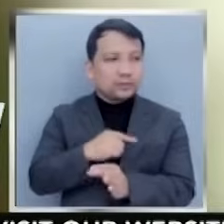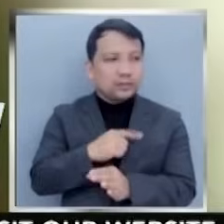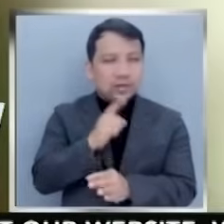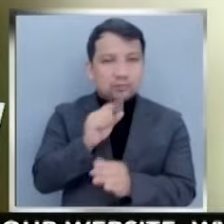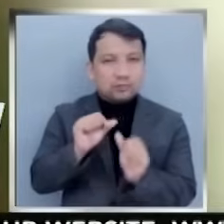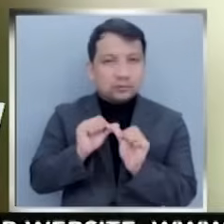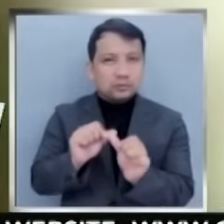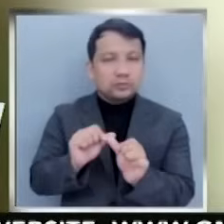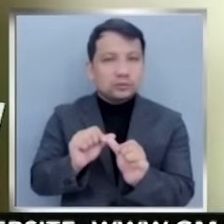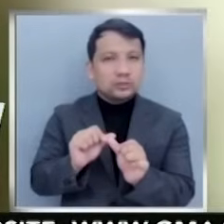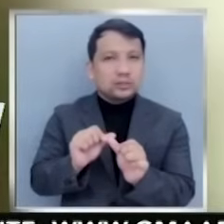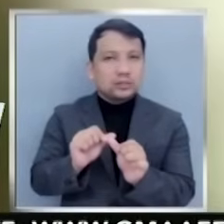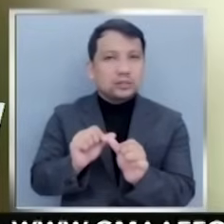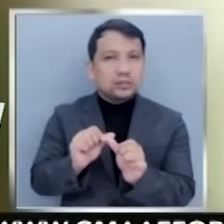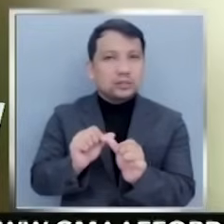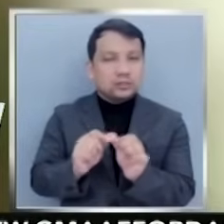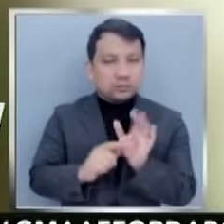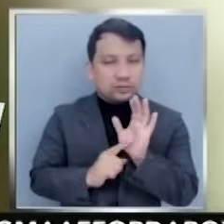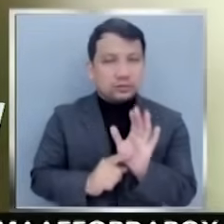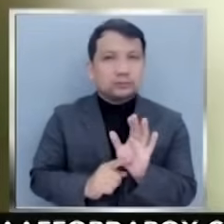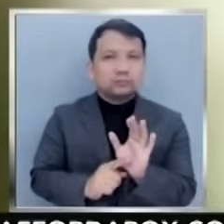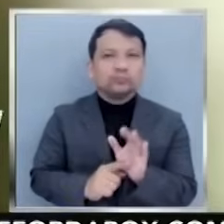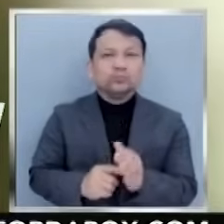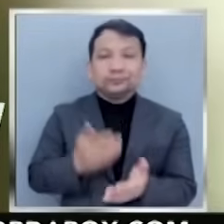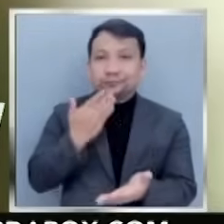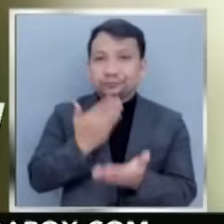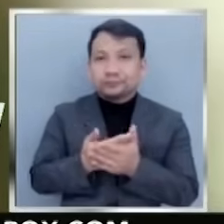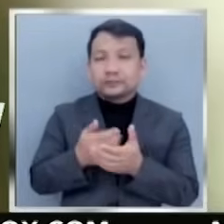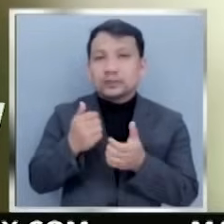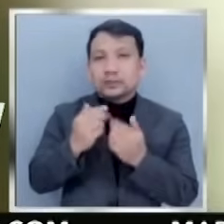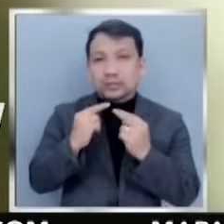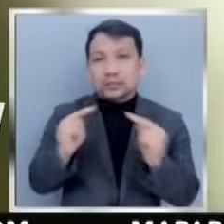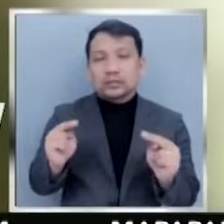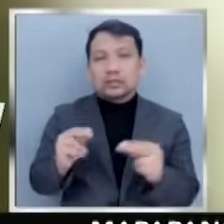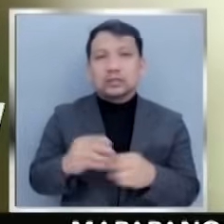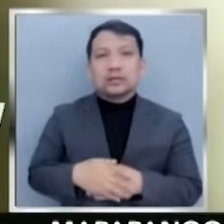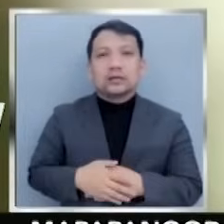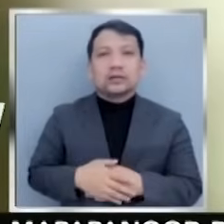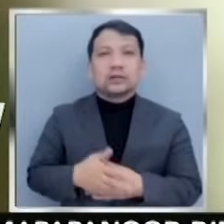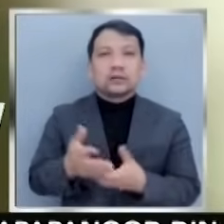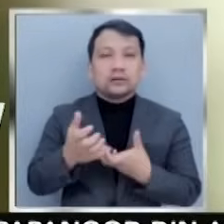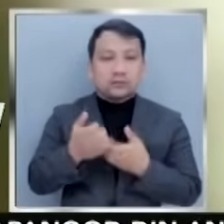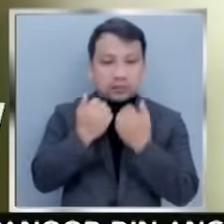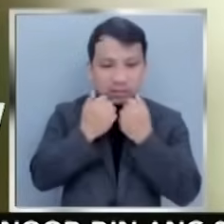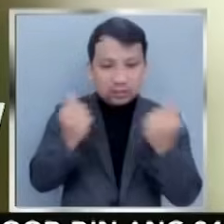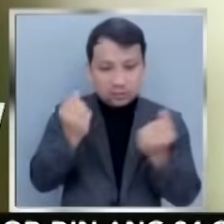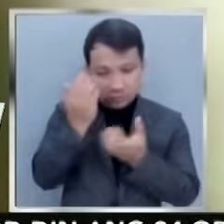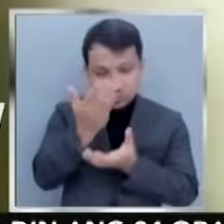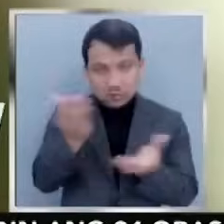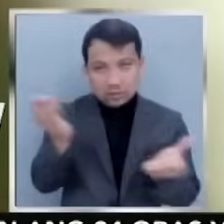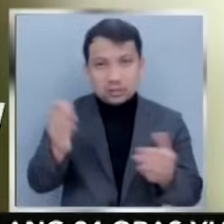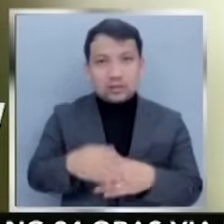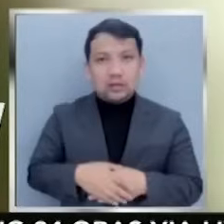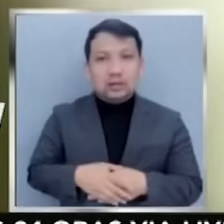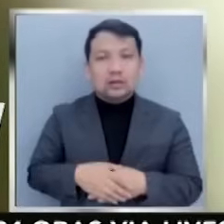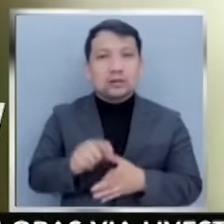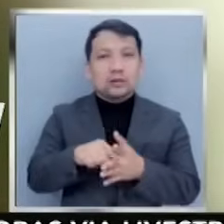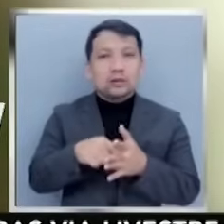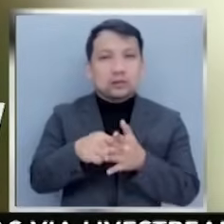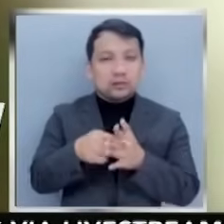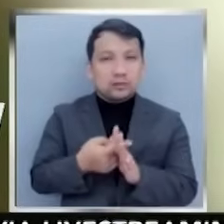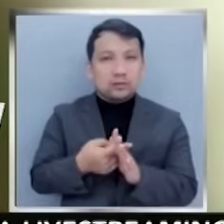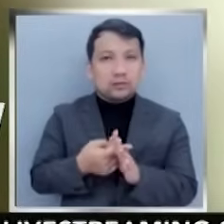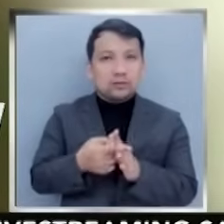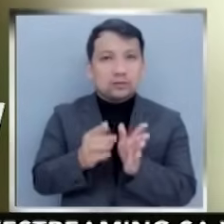show. At ang good news? We were happy to announce that we will be starting our book 2